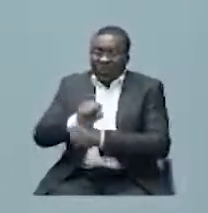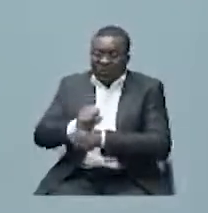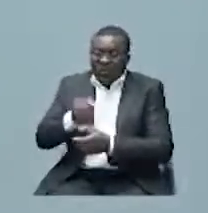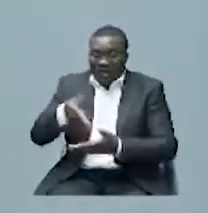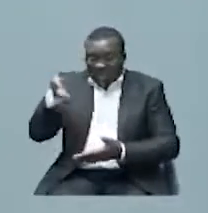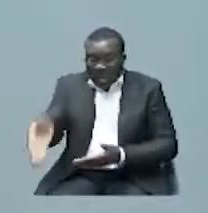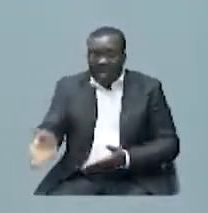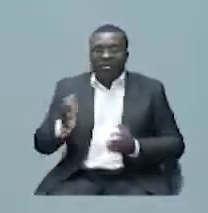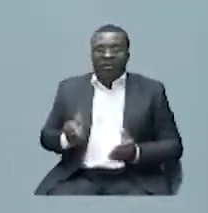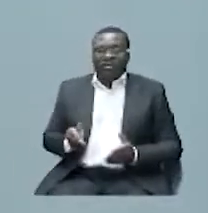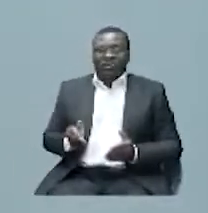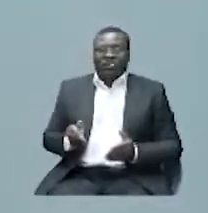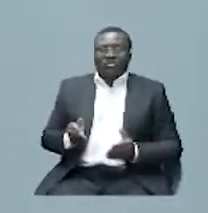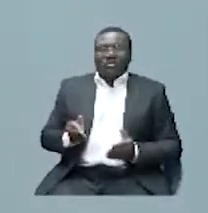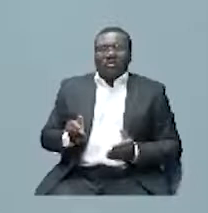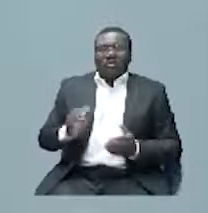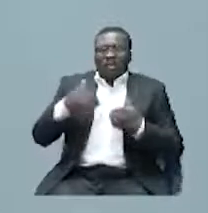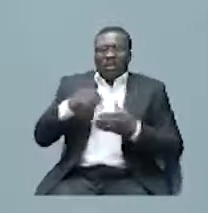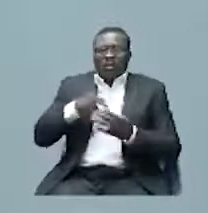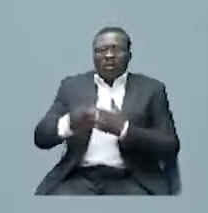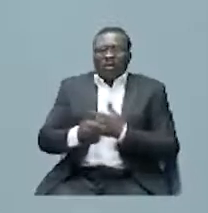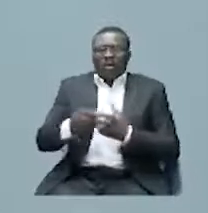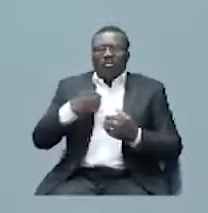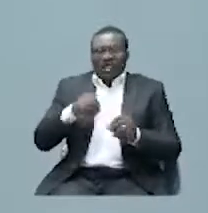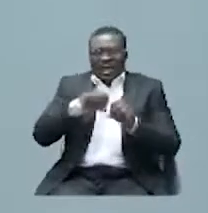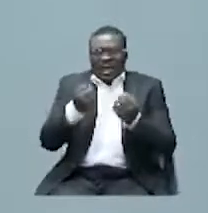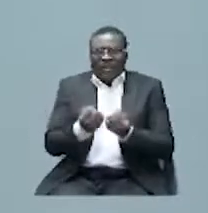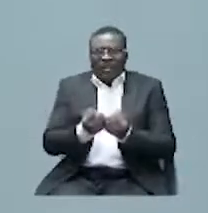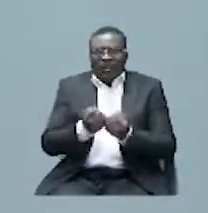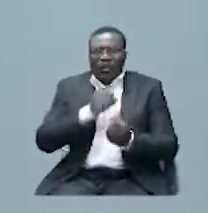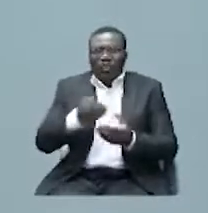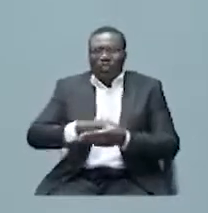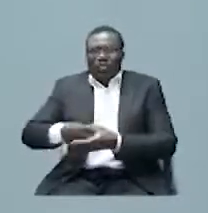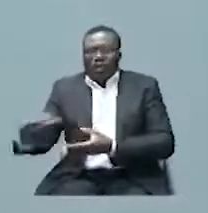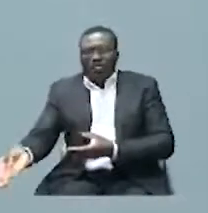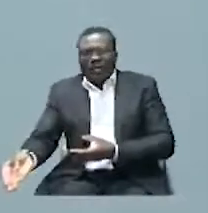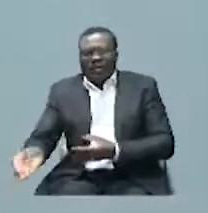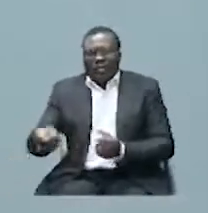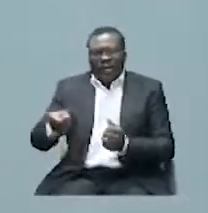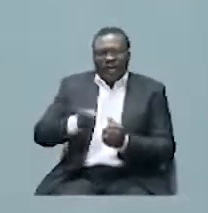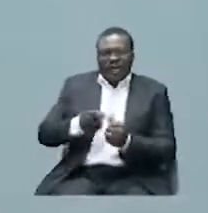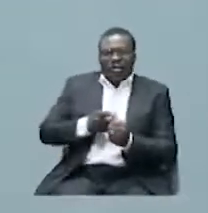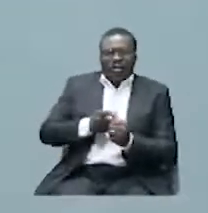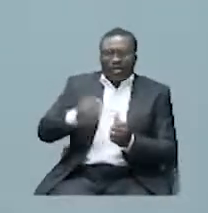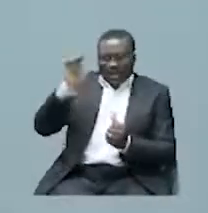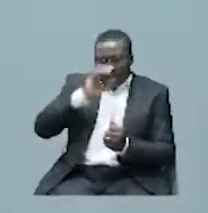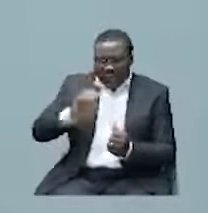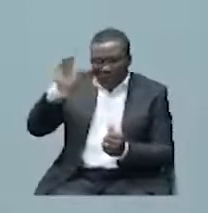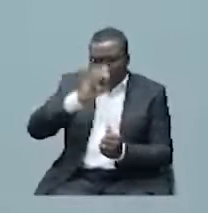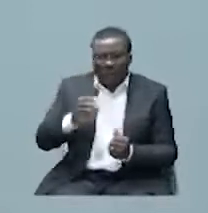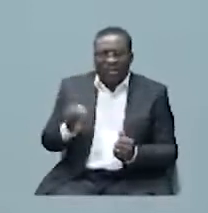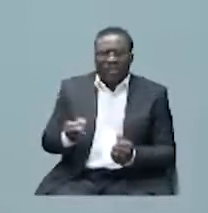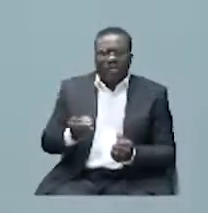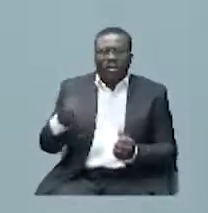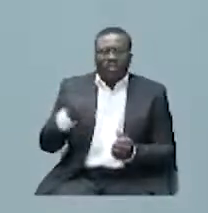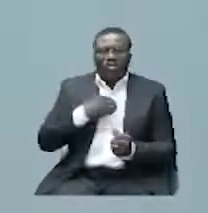mon programme les secteurs dans lesquels l'État doit investir en mettant l'accent sur la recherche. J'ai dit que nous